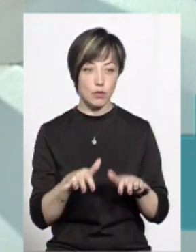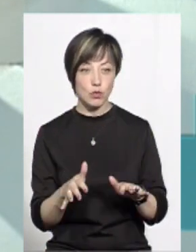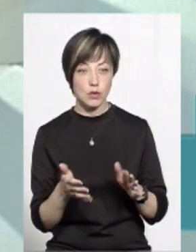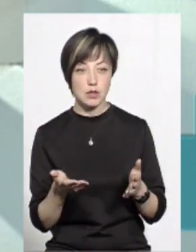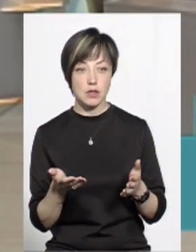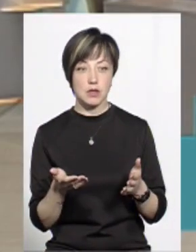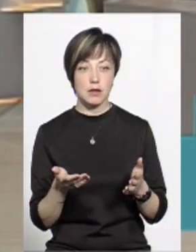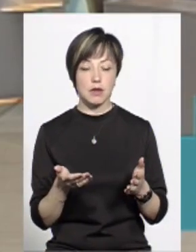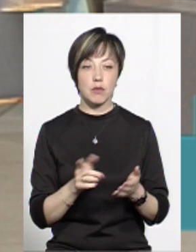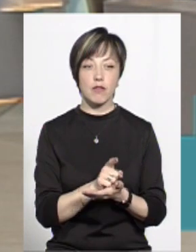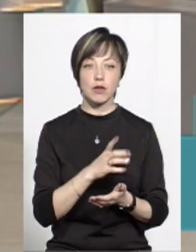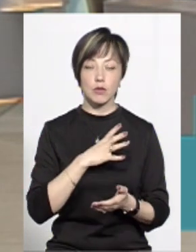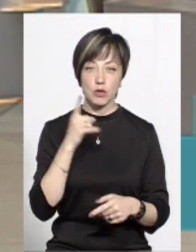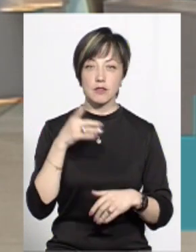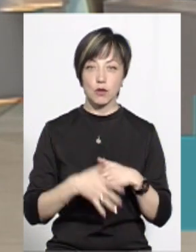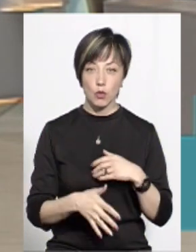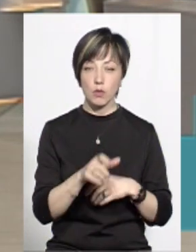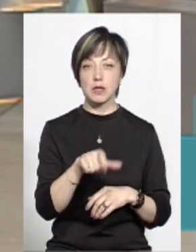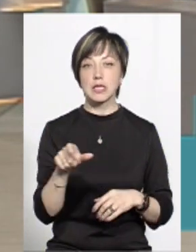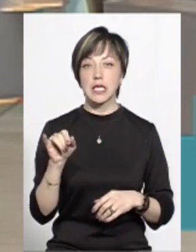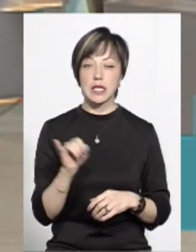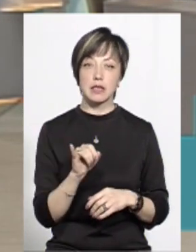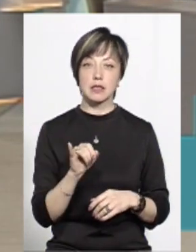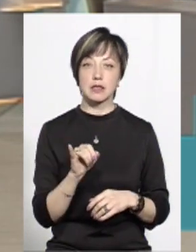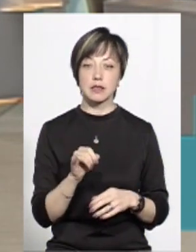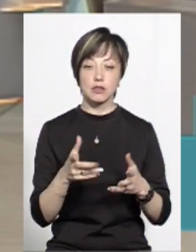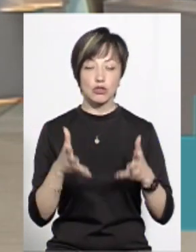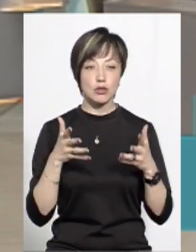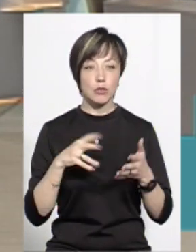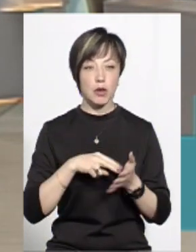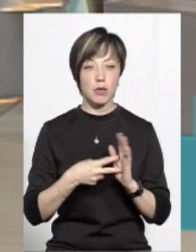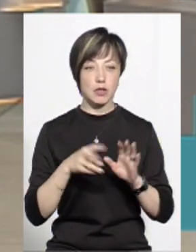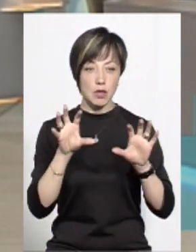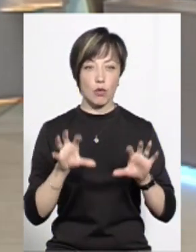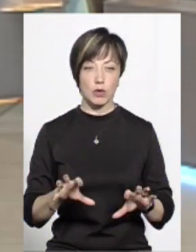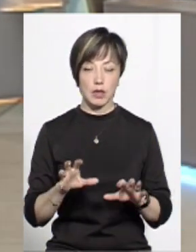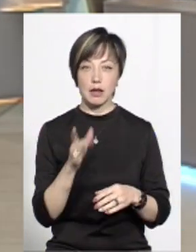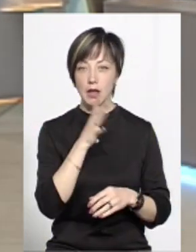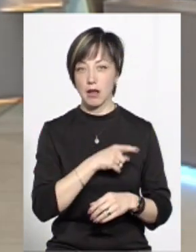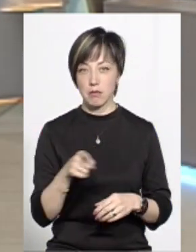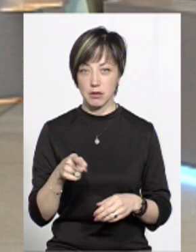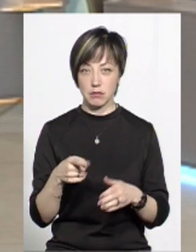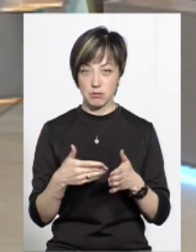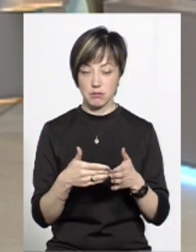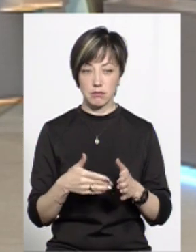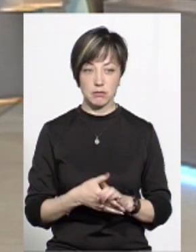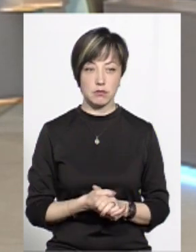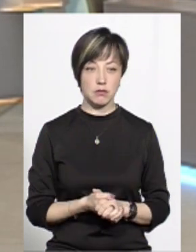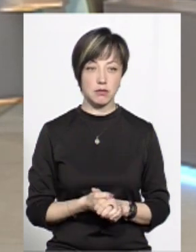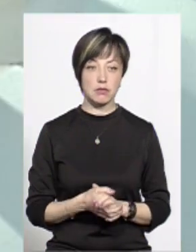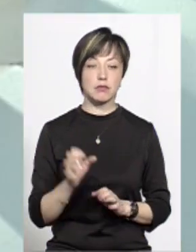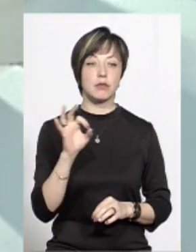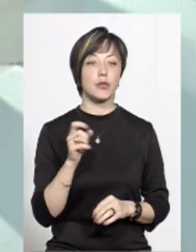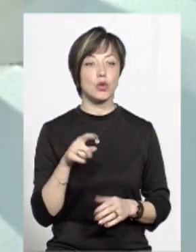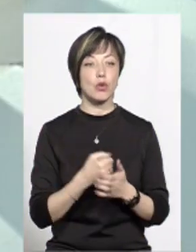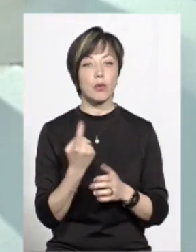курсі. Тобто повинна бути свідомість і знати чітко передбачені законодавством терміни. Про